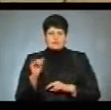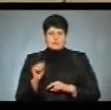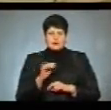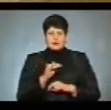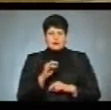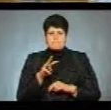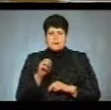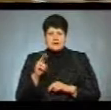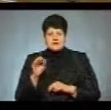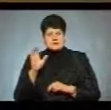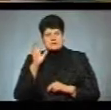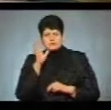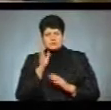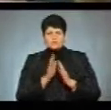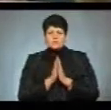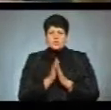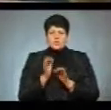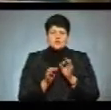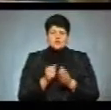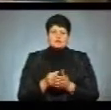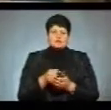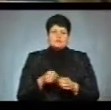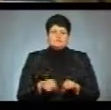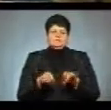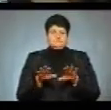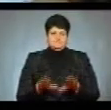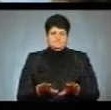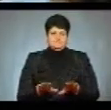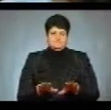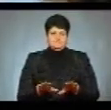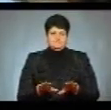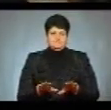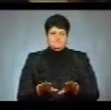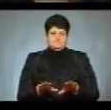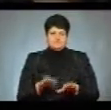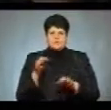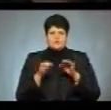Мельник. Заслухавши клопотання, суд ухвалив рішення. Суд ухвалив